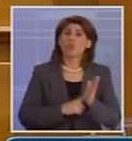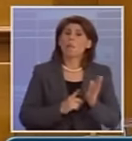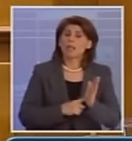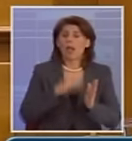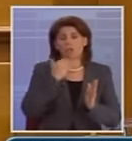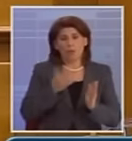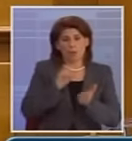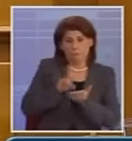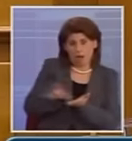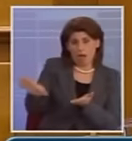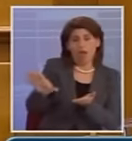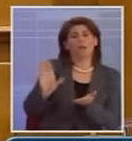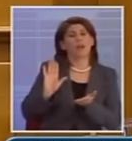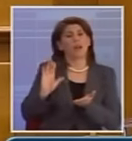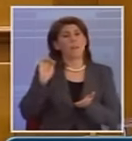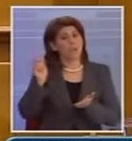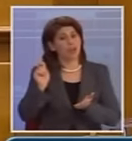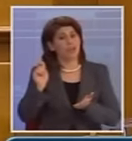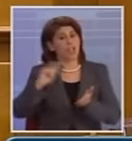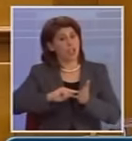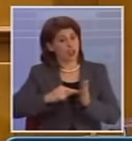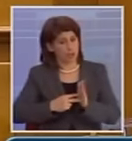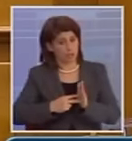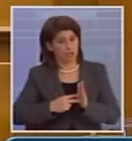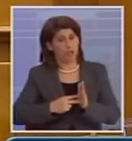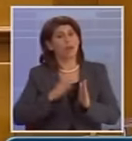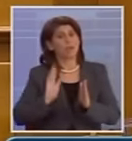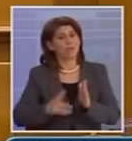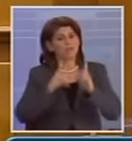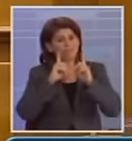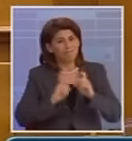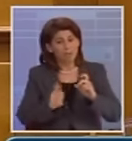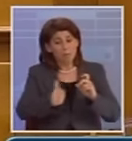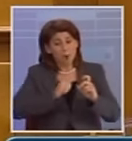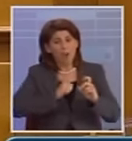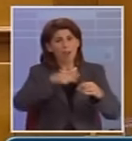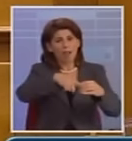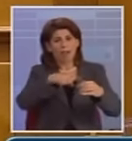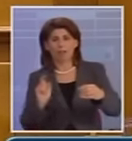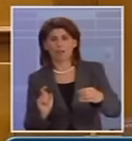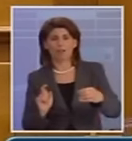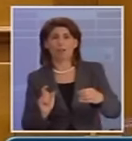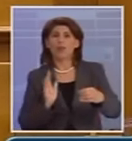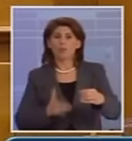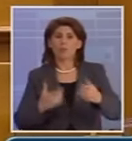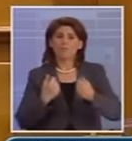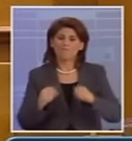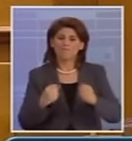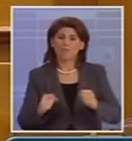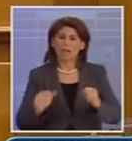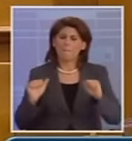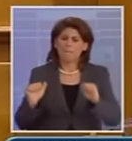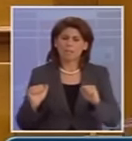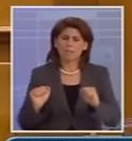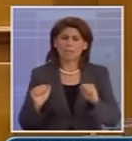να σε διώξουν. Αλλά πολιτικά και οικονομικά μπορεί να σε αναγκάσουν μόνος σου να φύγεις. Μπορούν να σου ασκήσουν ασφυκτικές